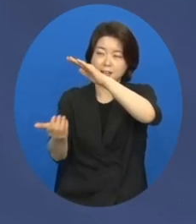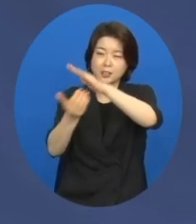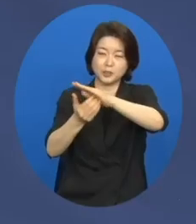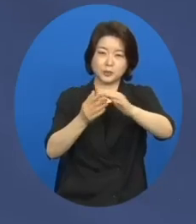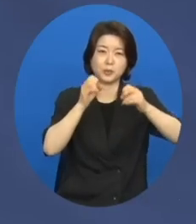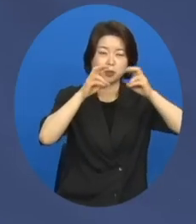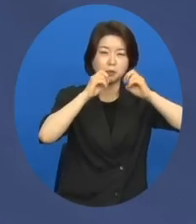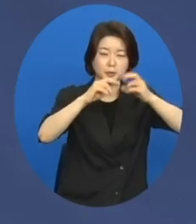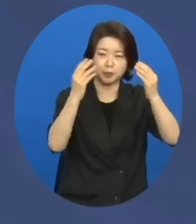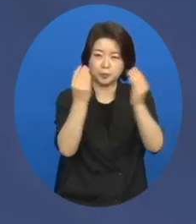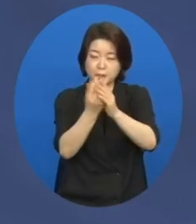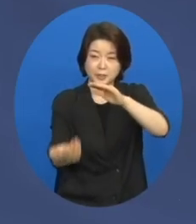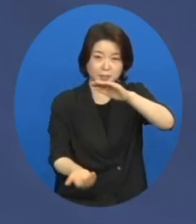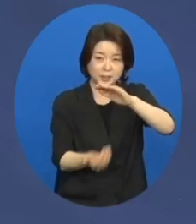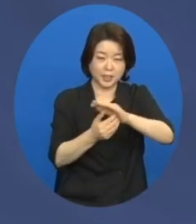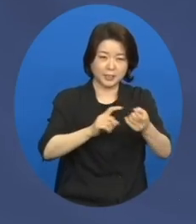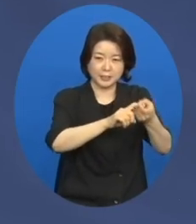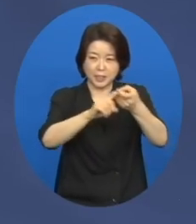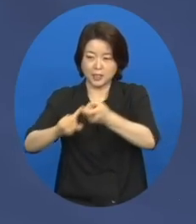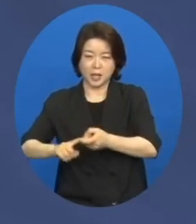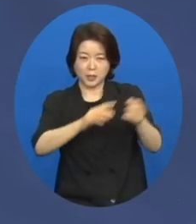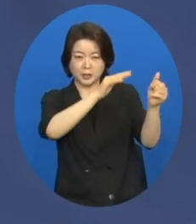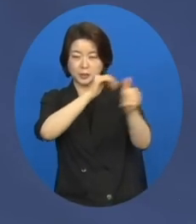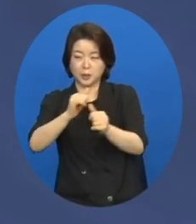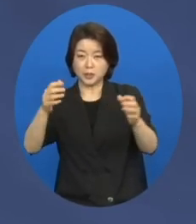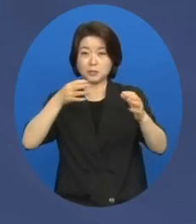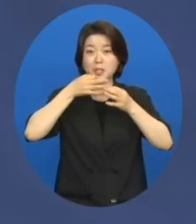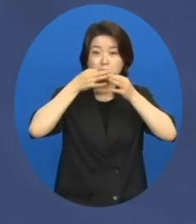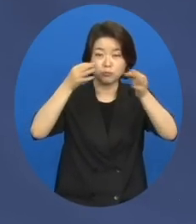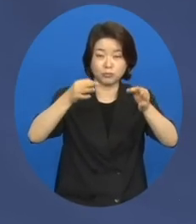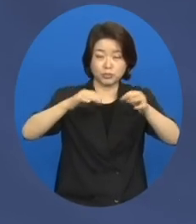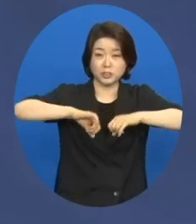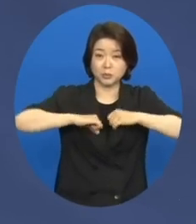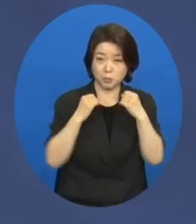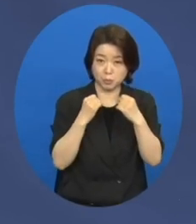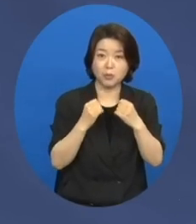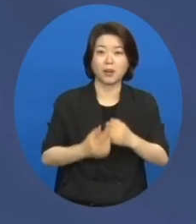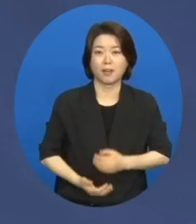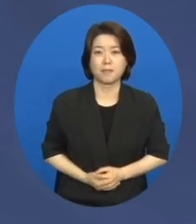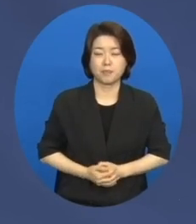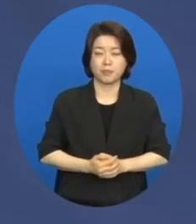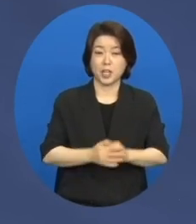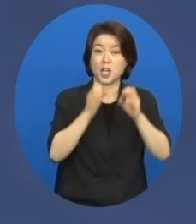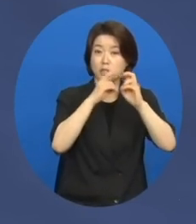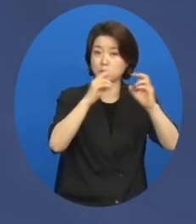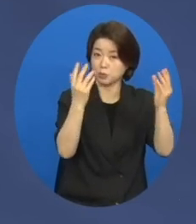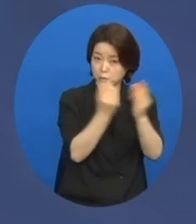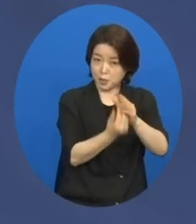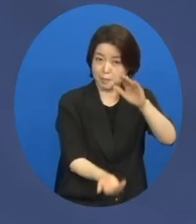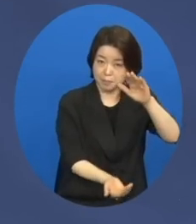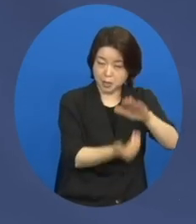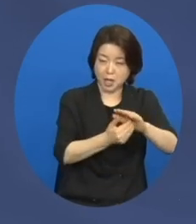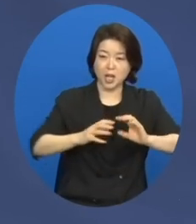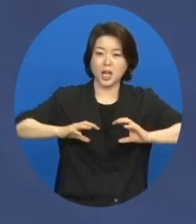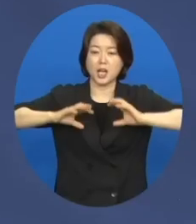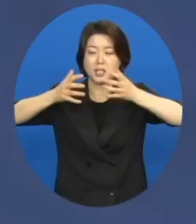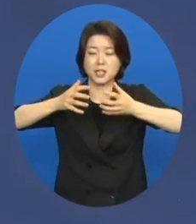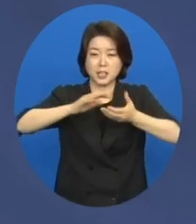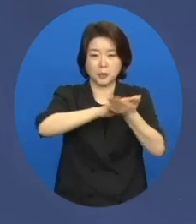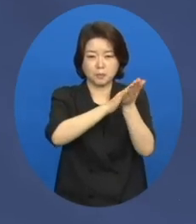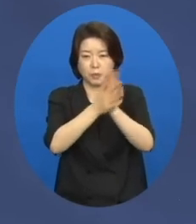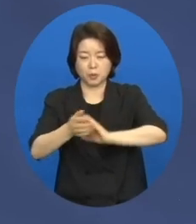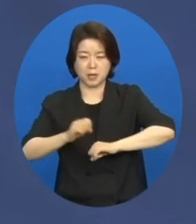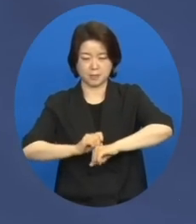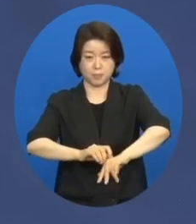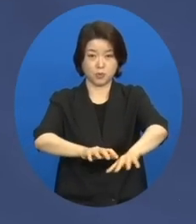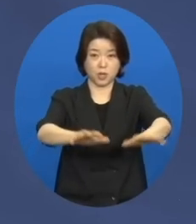연합과 섬김으로의 부르심. 더 줄여서 말한다면 선교가 완성이 돼야 세계 복음화가 이루어져야